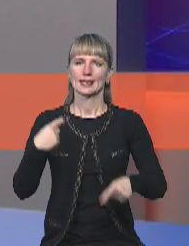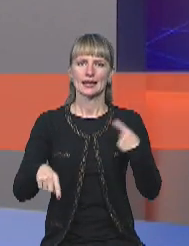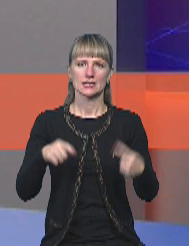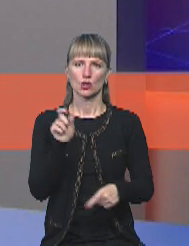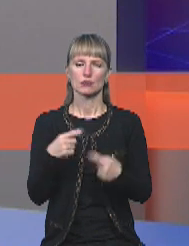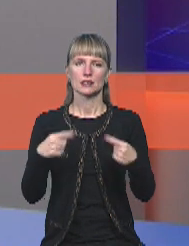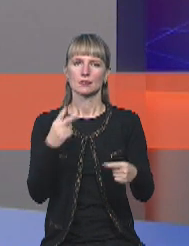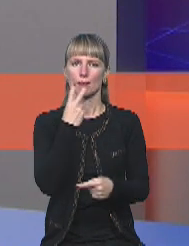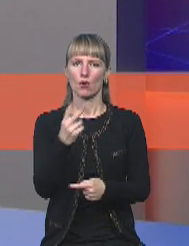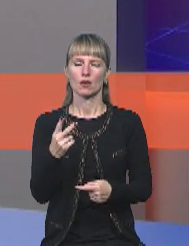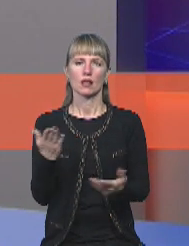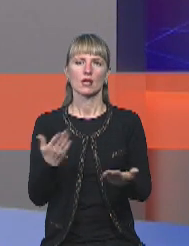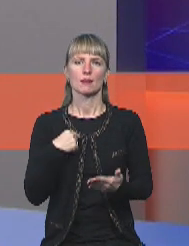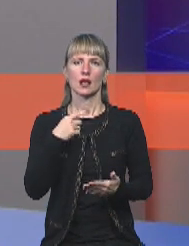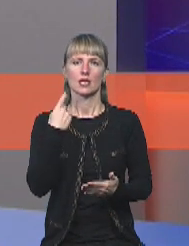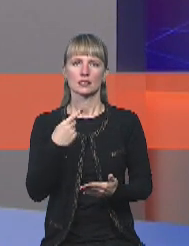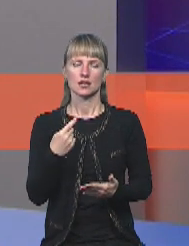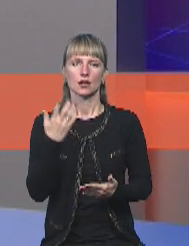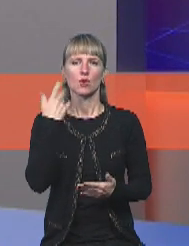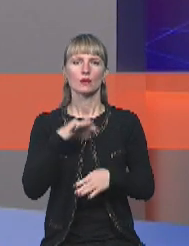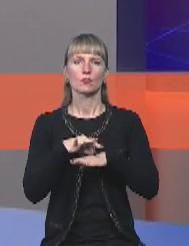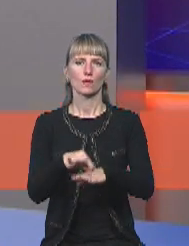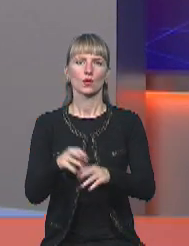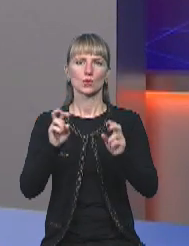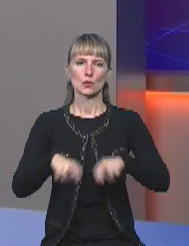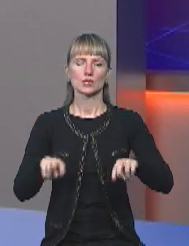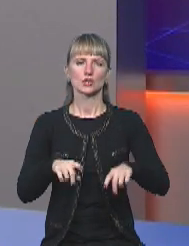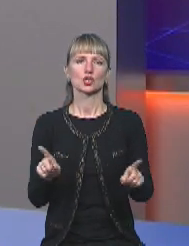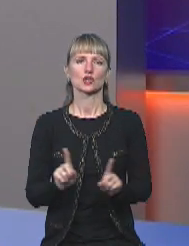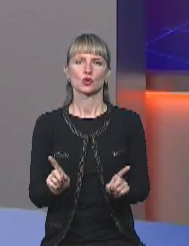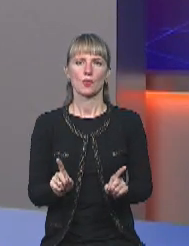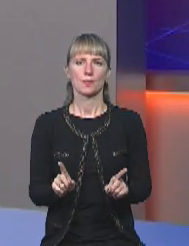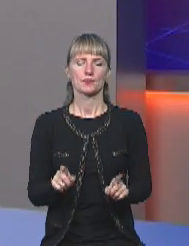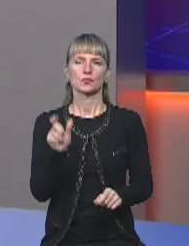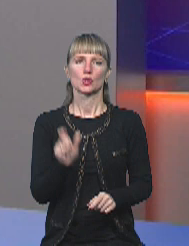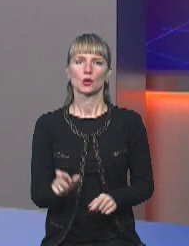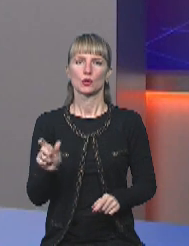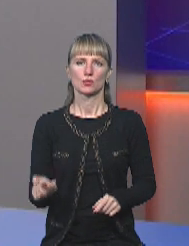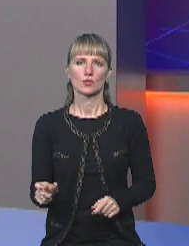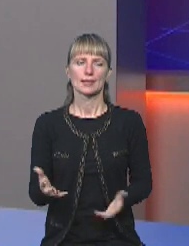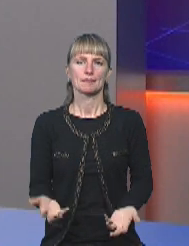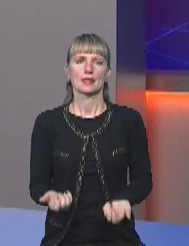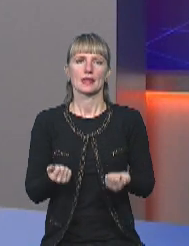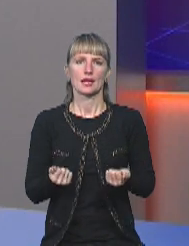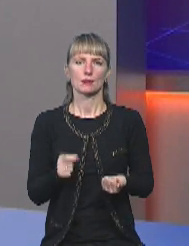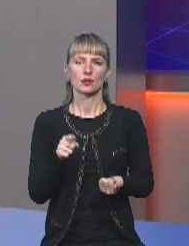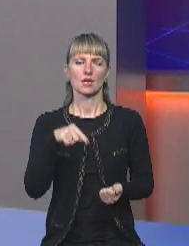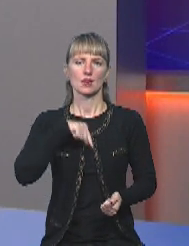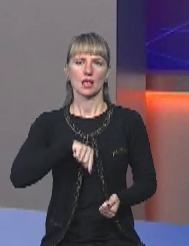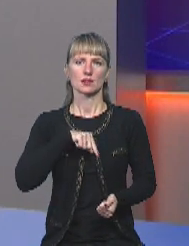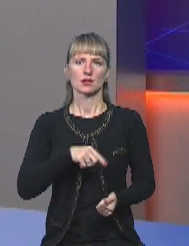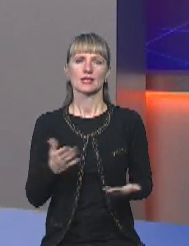різними поглядами. Як ми казали, коли проводились дослідження, що люди підтримують ті